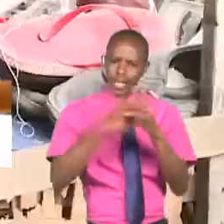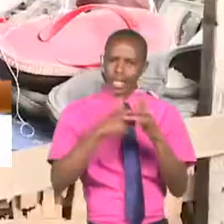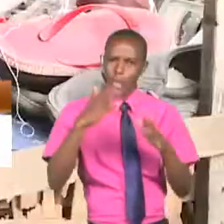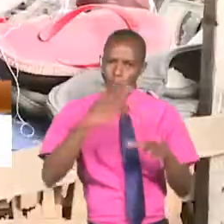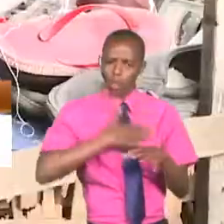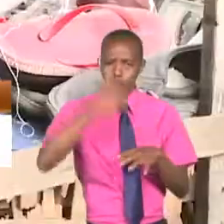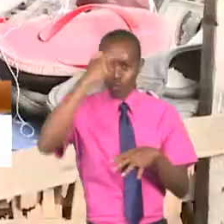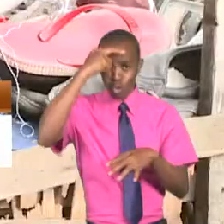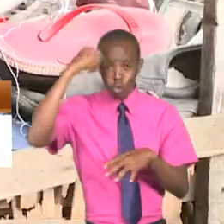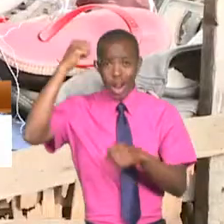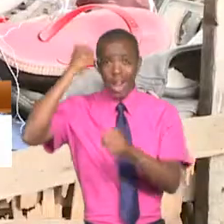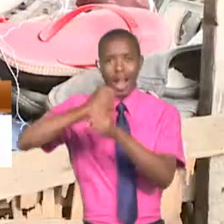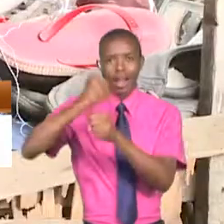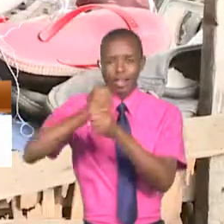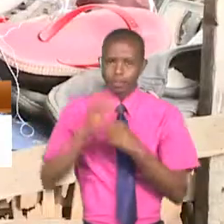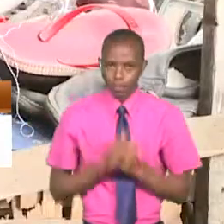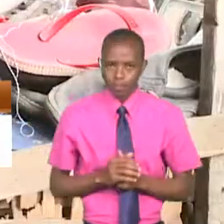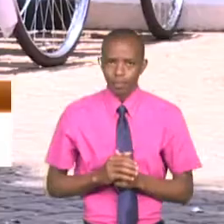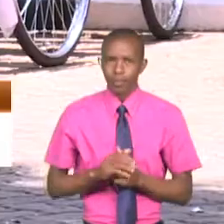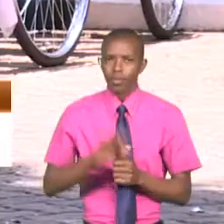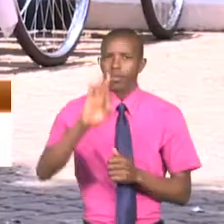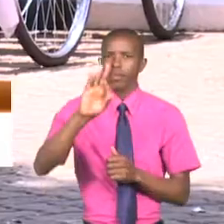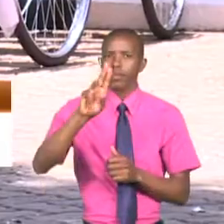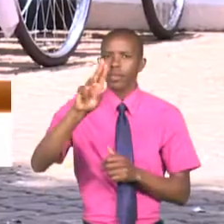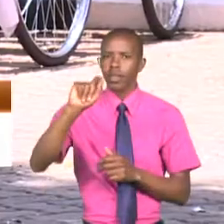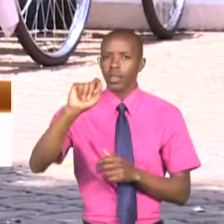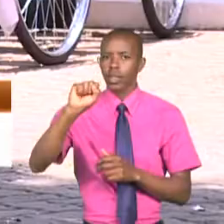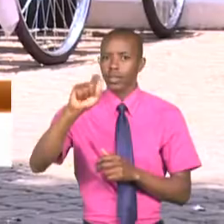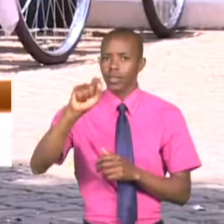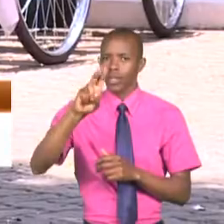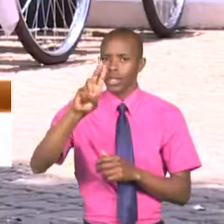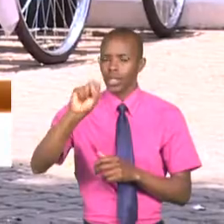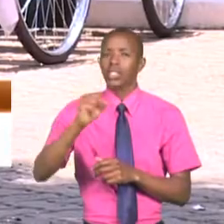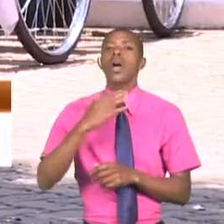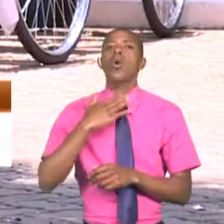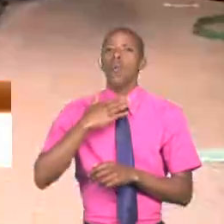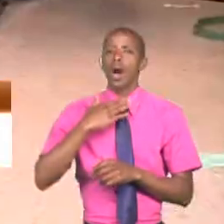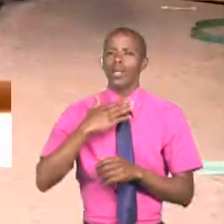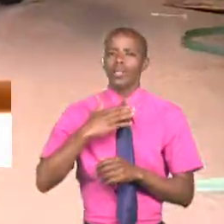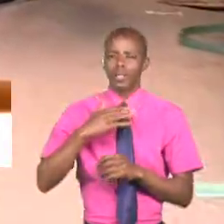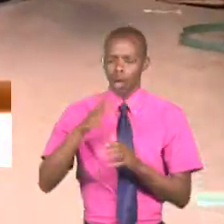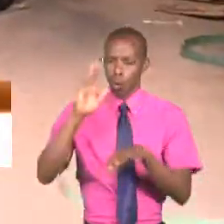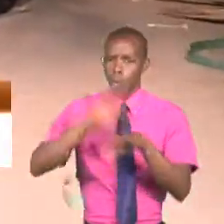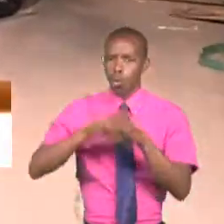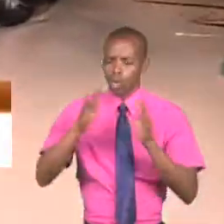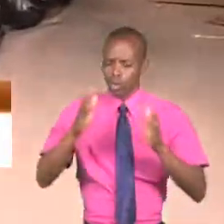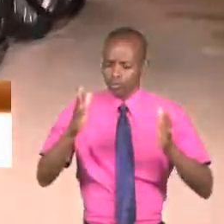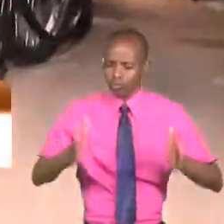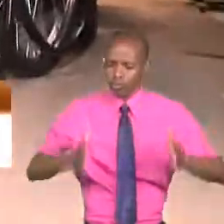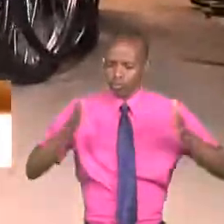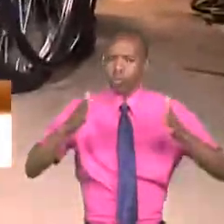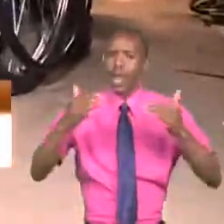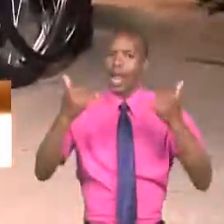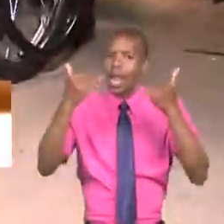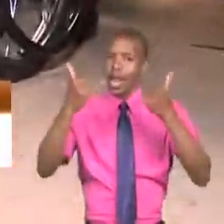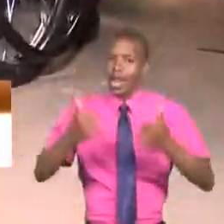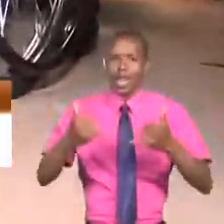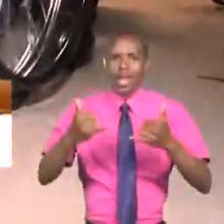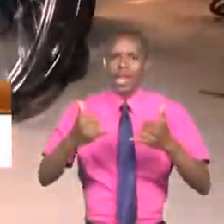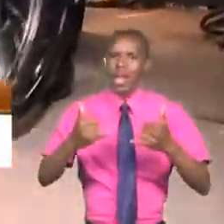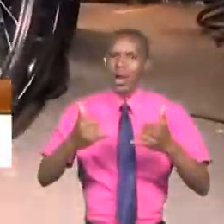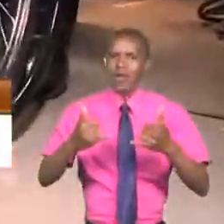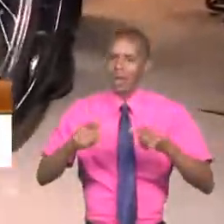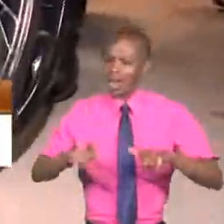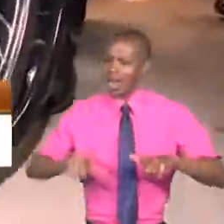Juakali. Festus Mugambi anatamani kumiliki kiti kizuri cha magurudumu siku moja, kwani kwa sasa hawezi